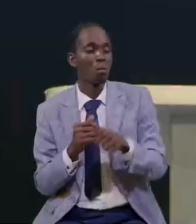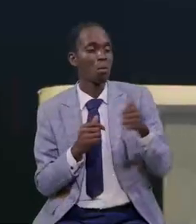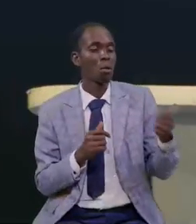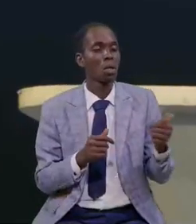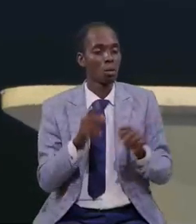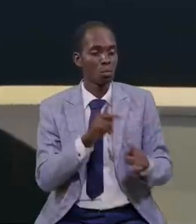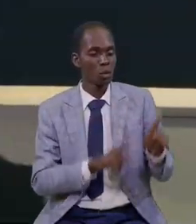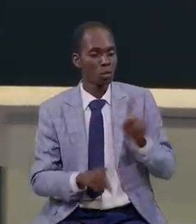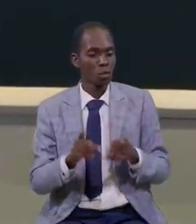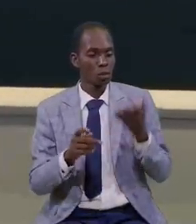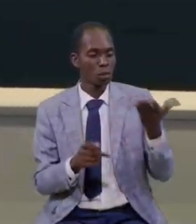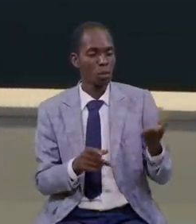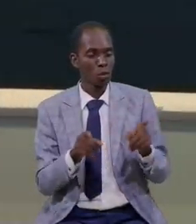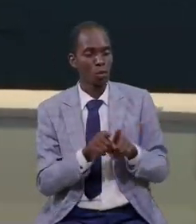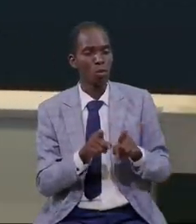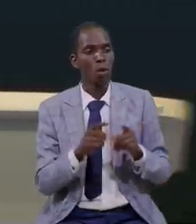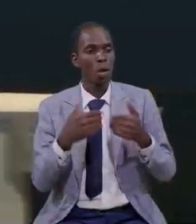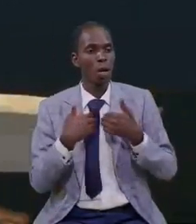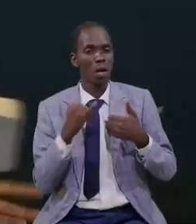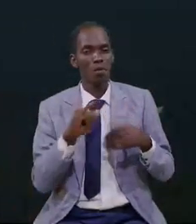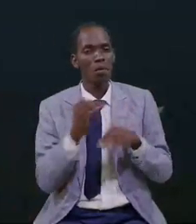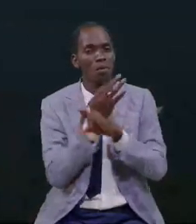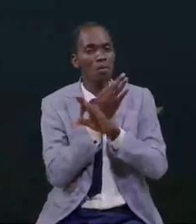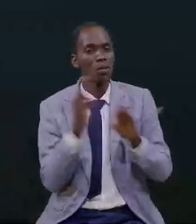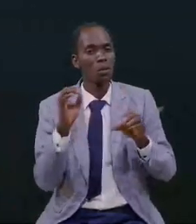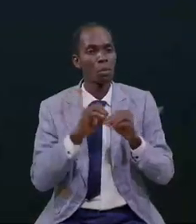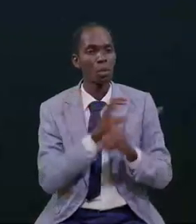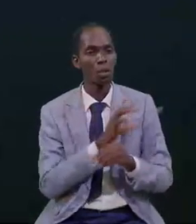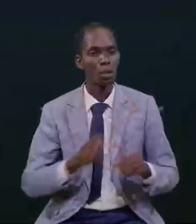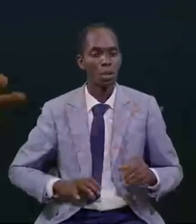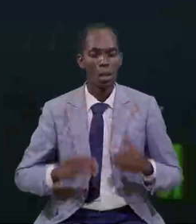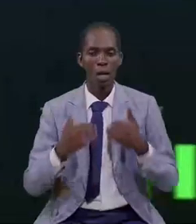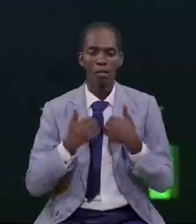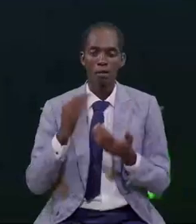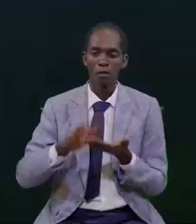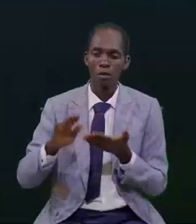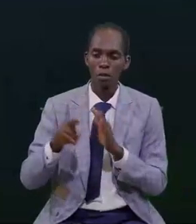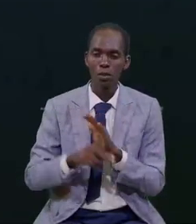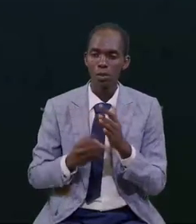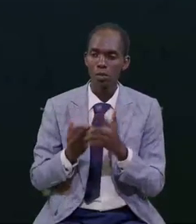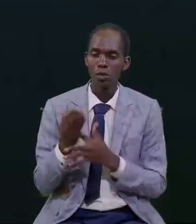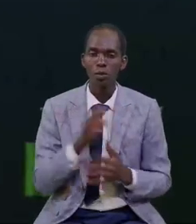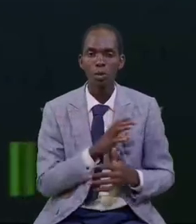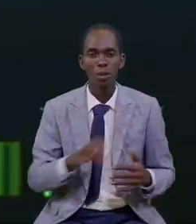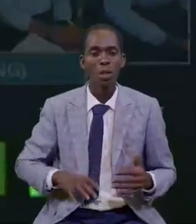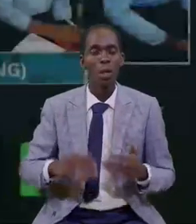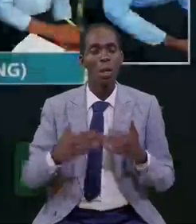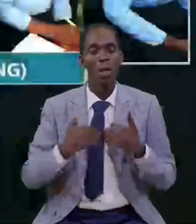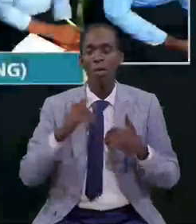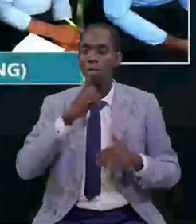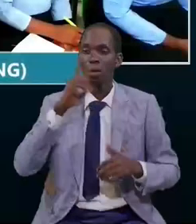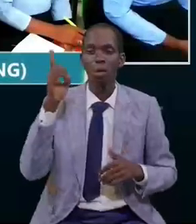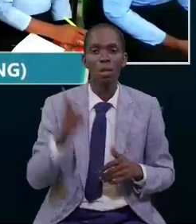ayant la liberté en Christ ayant le pardon à travers Christ ayant l'assurance